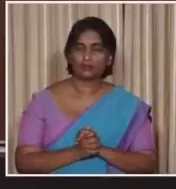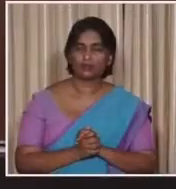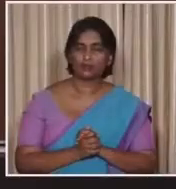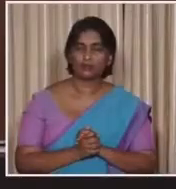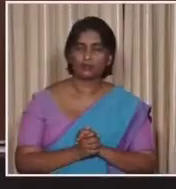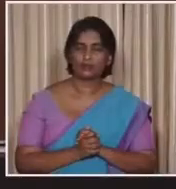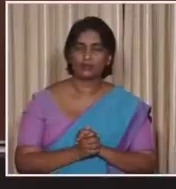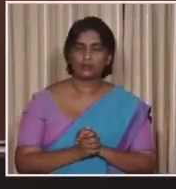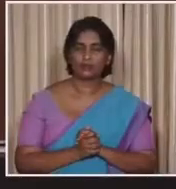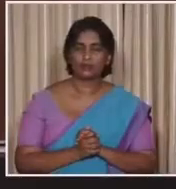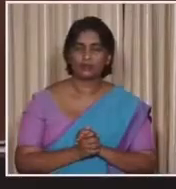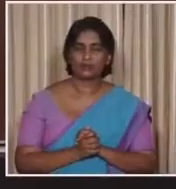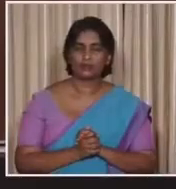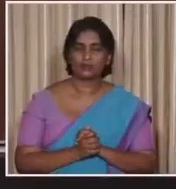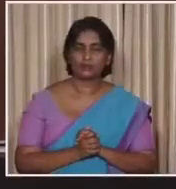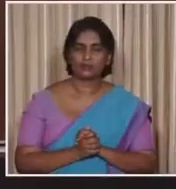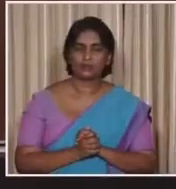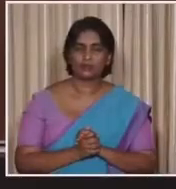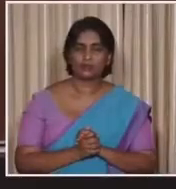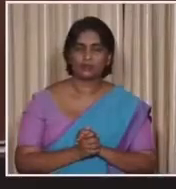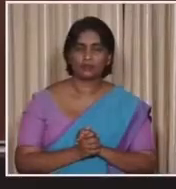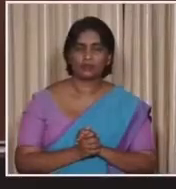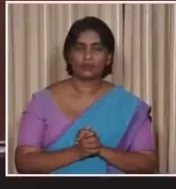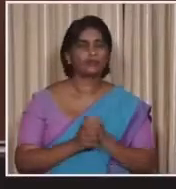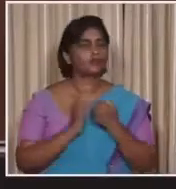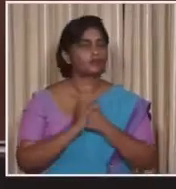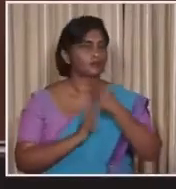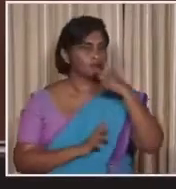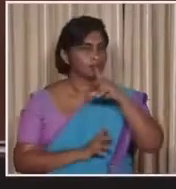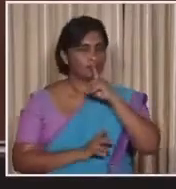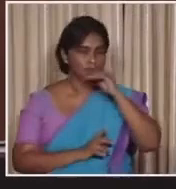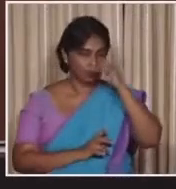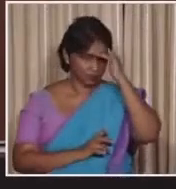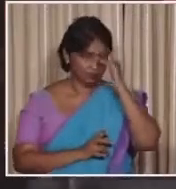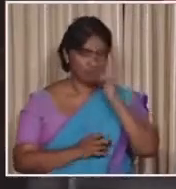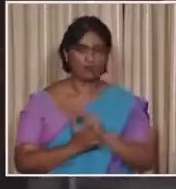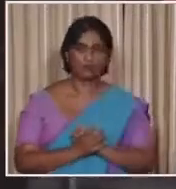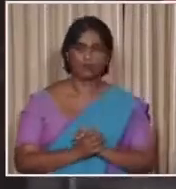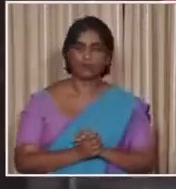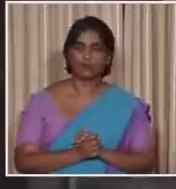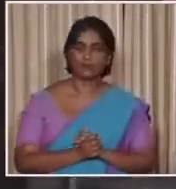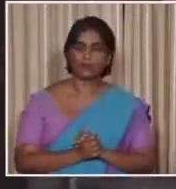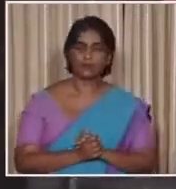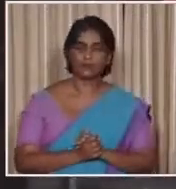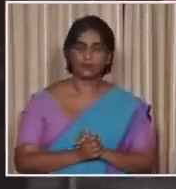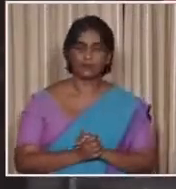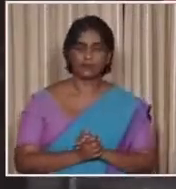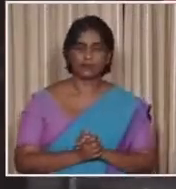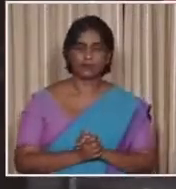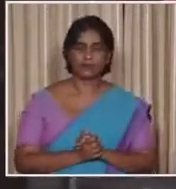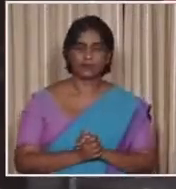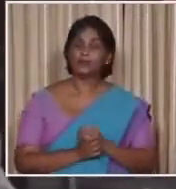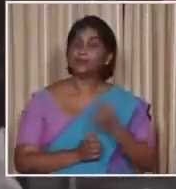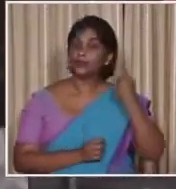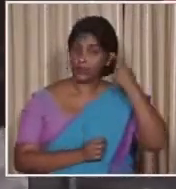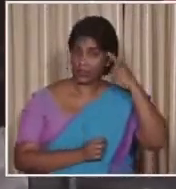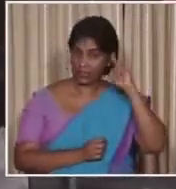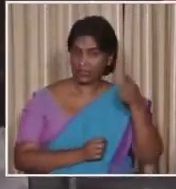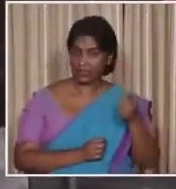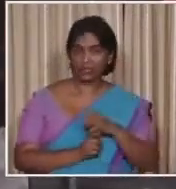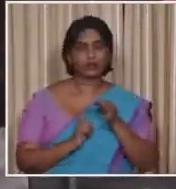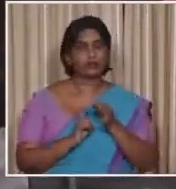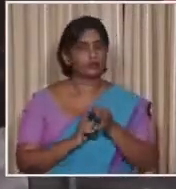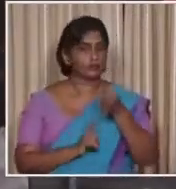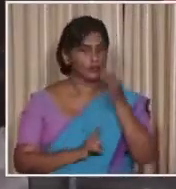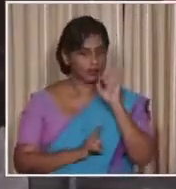เขาได้ไปพิธีชาวนาเราเรื่อยเนตียานาธิบดีนายกราชเนี่ย